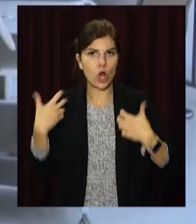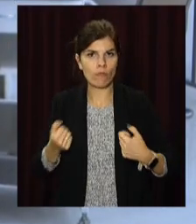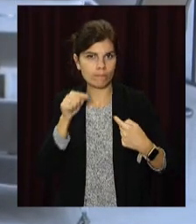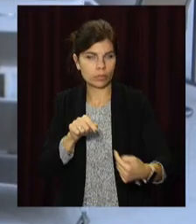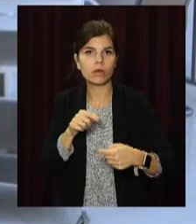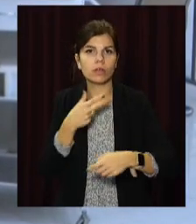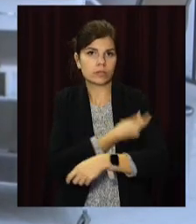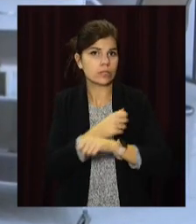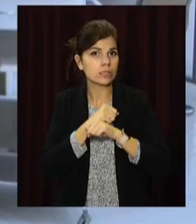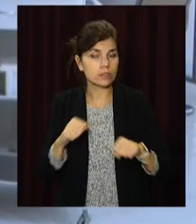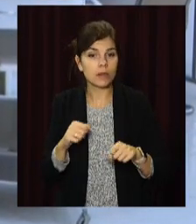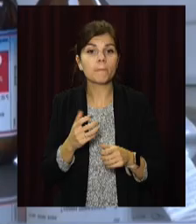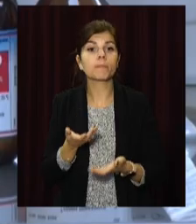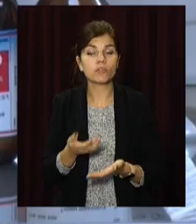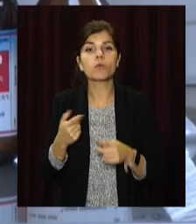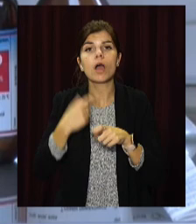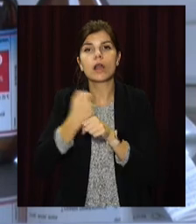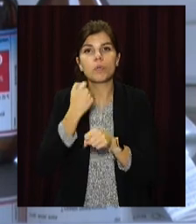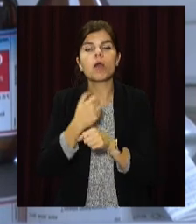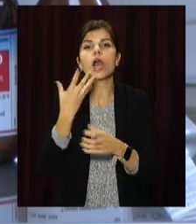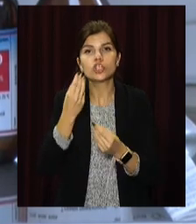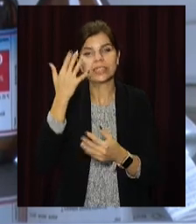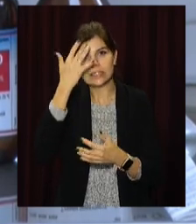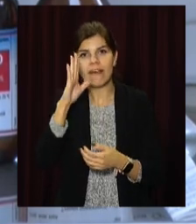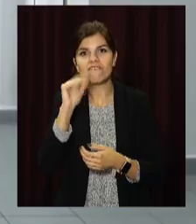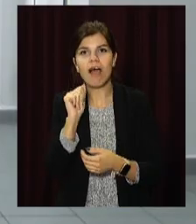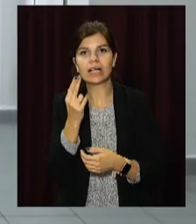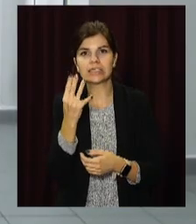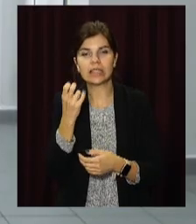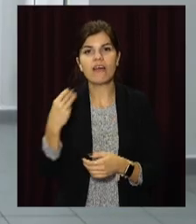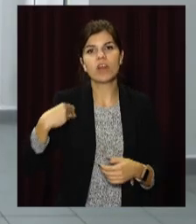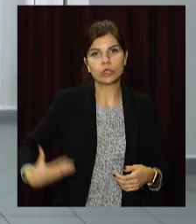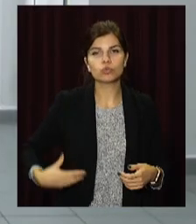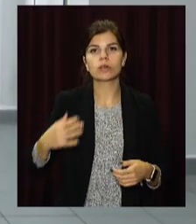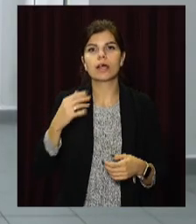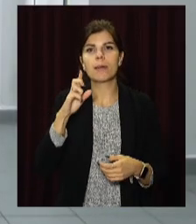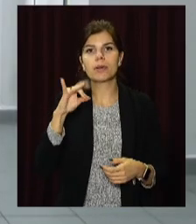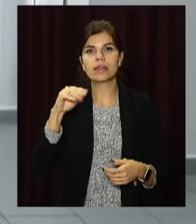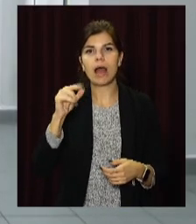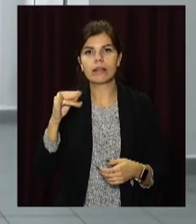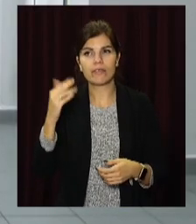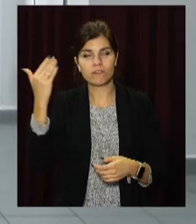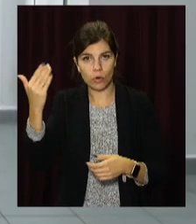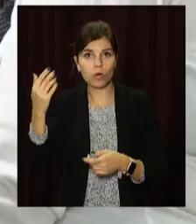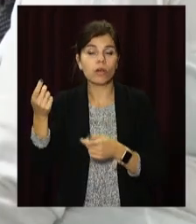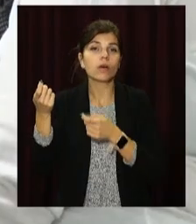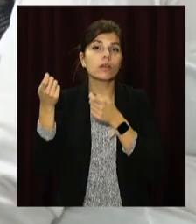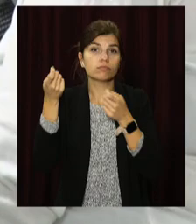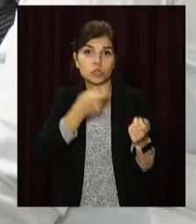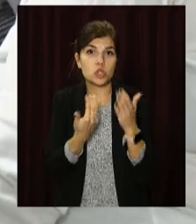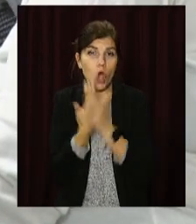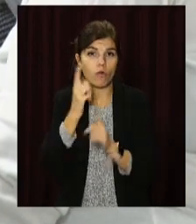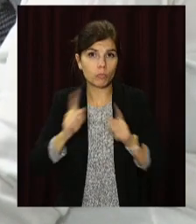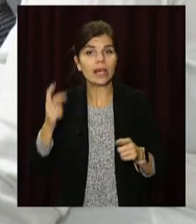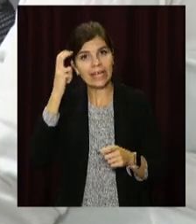проти корони. Їх спільно розробили французька та британська компанії. Їх планують тестувати в медцентрах Києва та